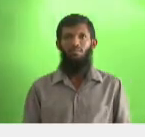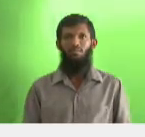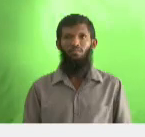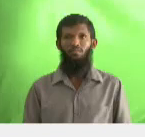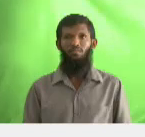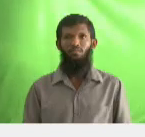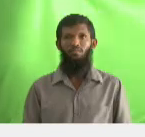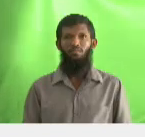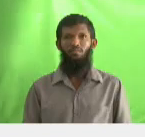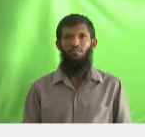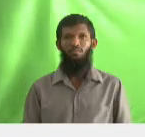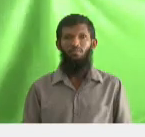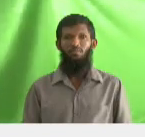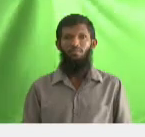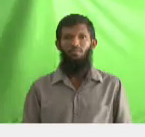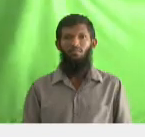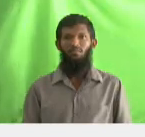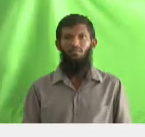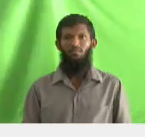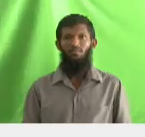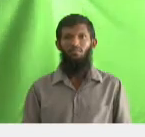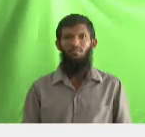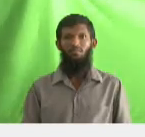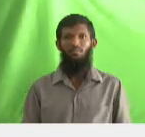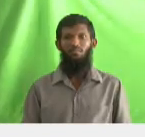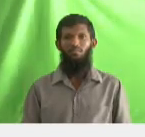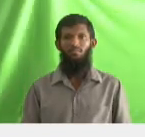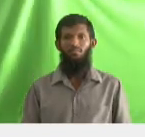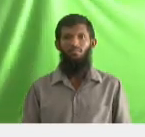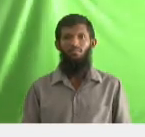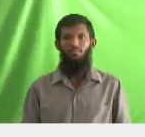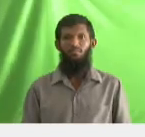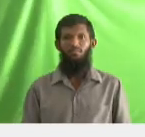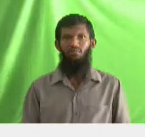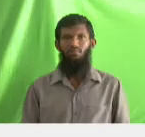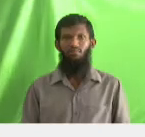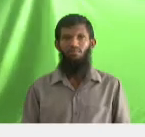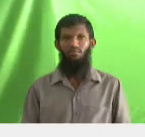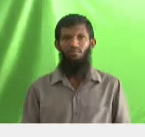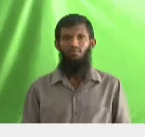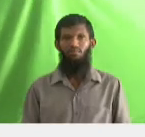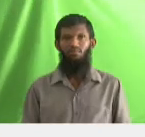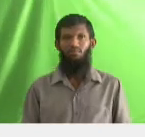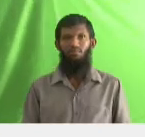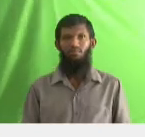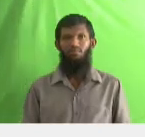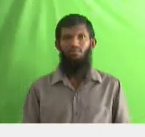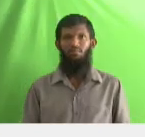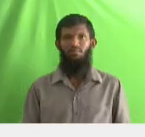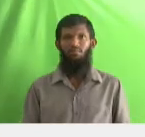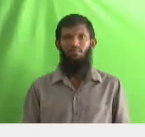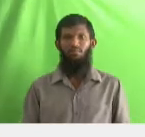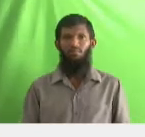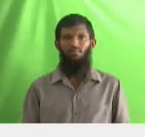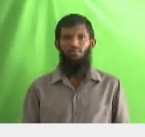الآخرة حسنة وقنا عذاب النار. اللهم انصر المستضعفين في كل مكان، اللهم انصر المظلومين